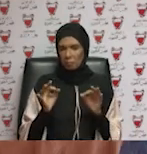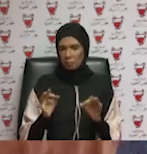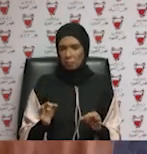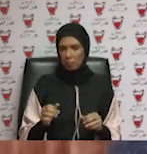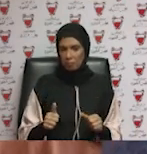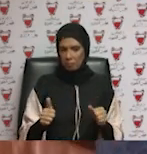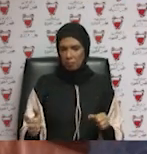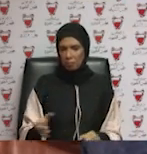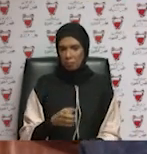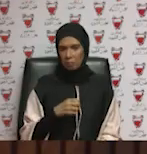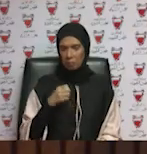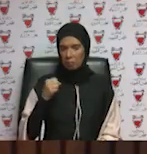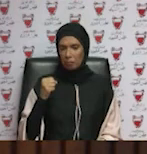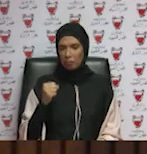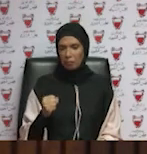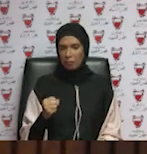في الحفاظ على